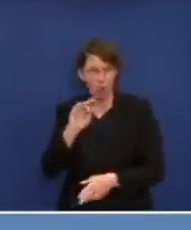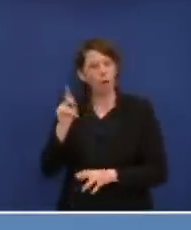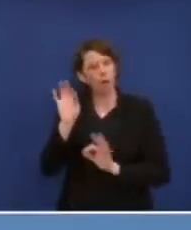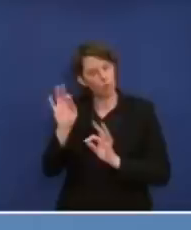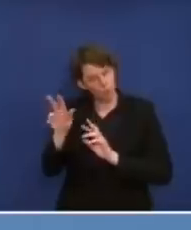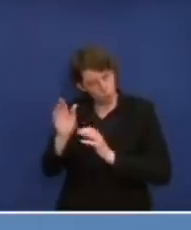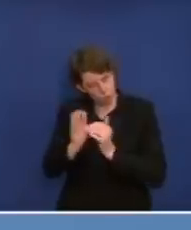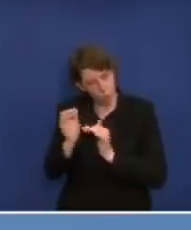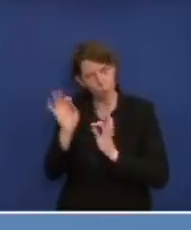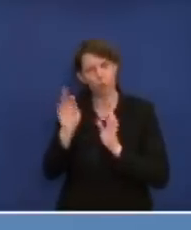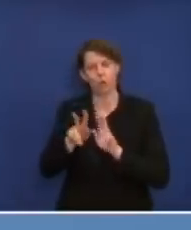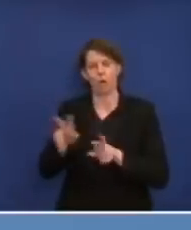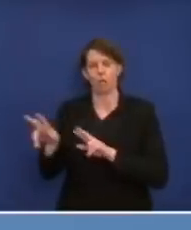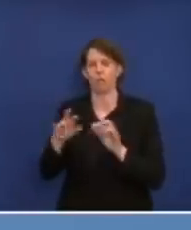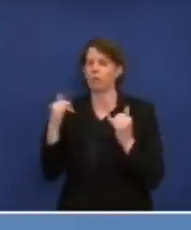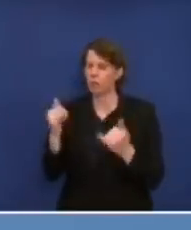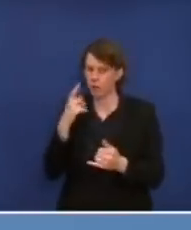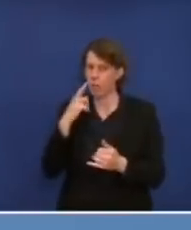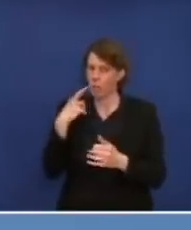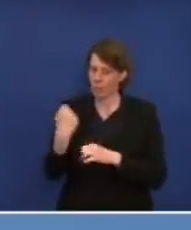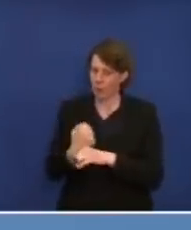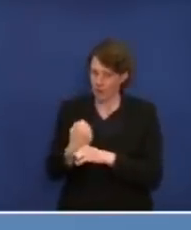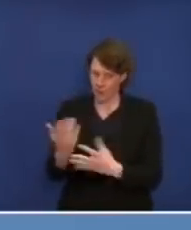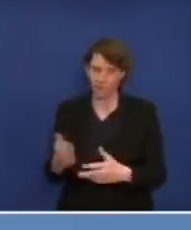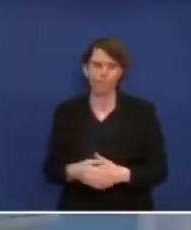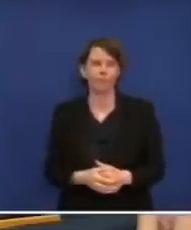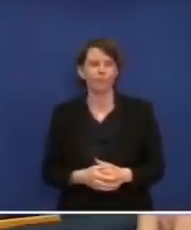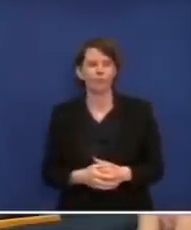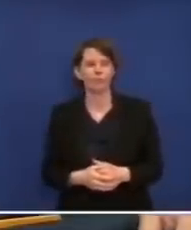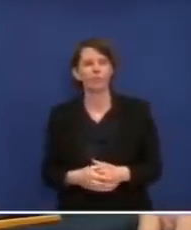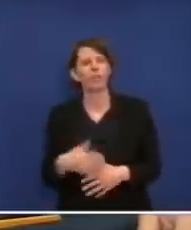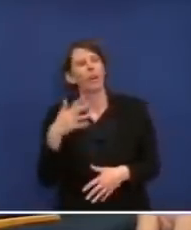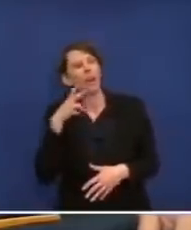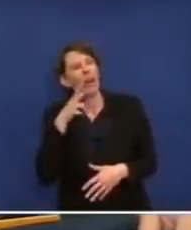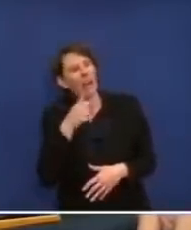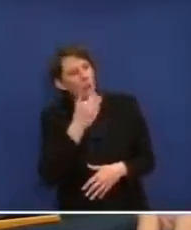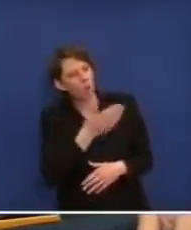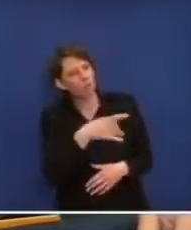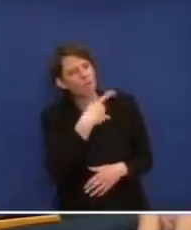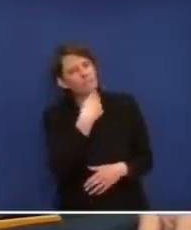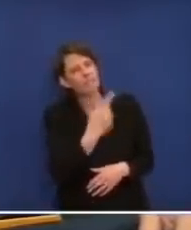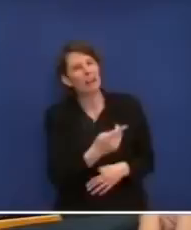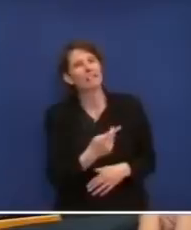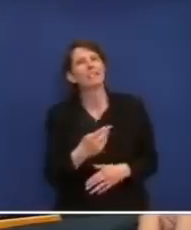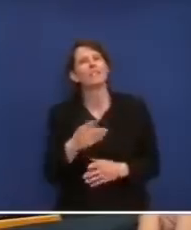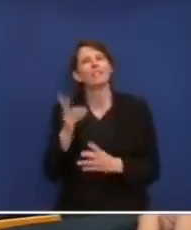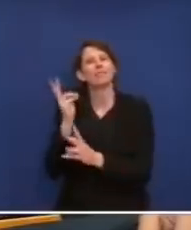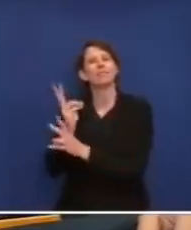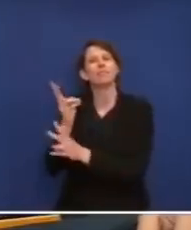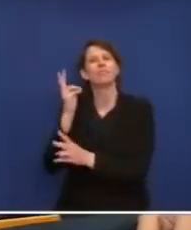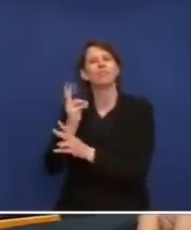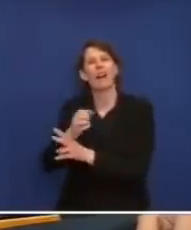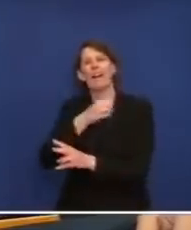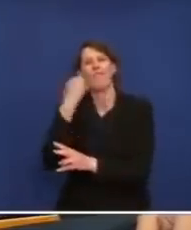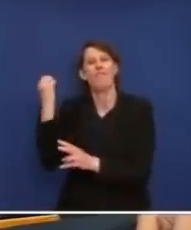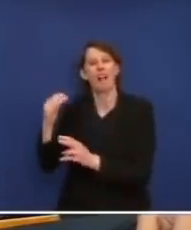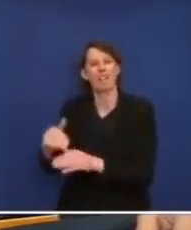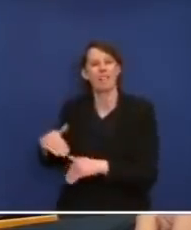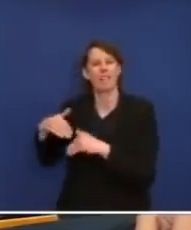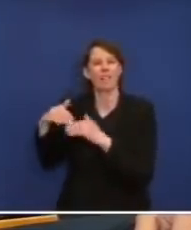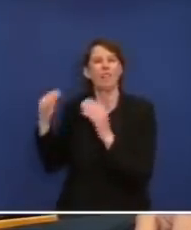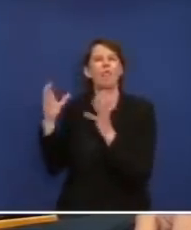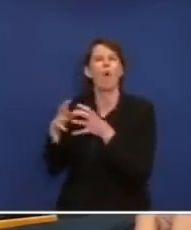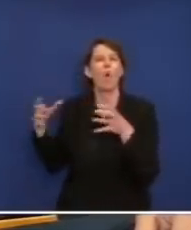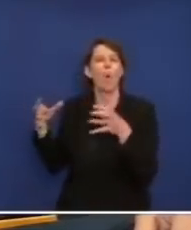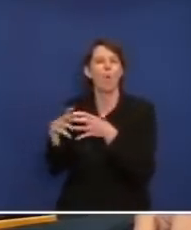und Weise. Und daran arbeiten wir derzeit. Sie sagten vorhin, es gäbe ein anhaltendes Gewaltvolumen in